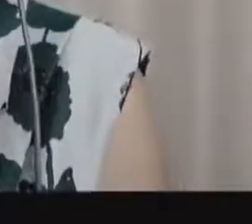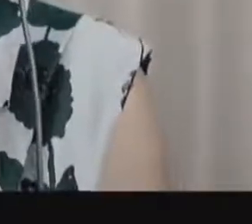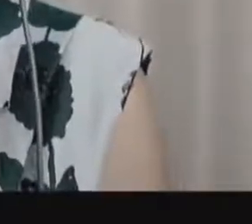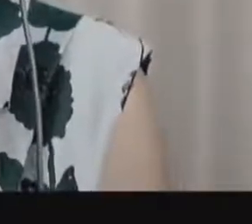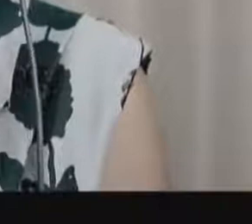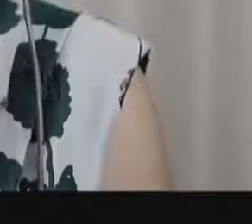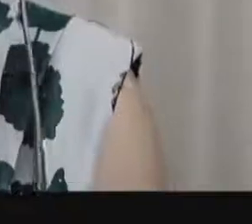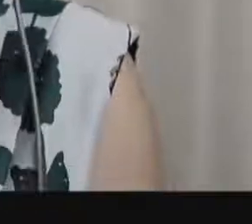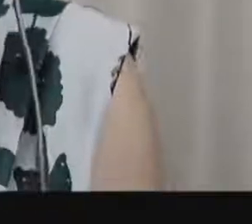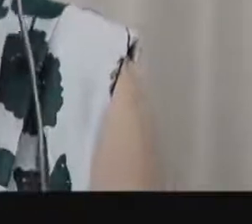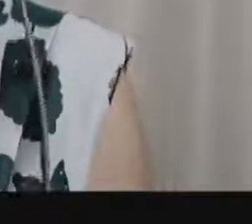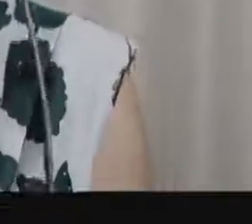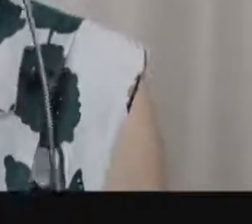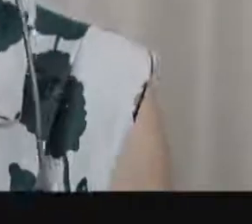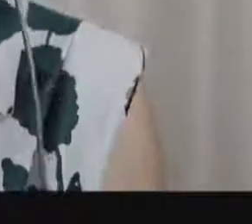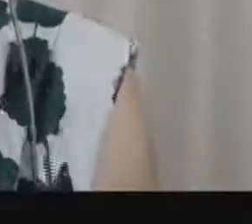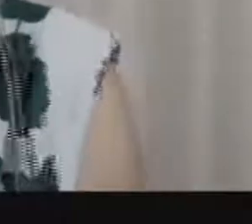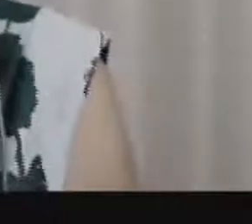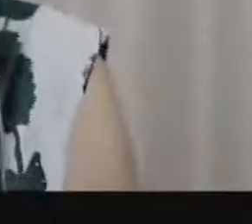harus